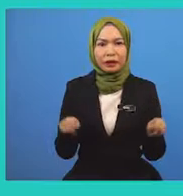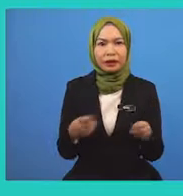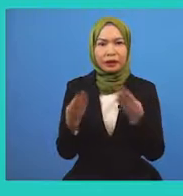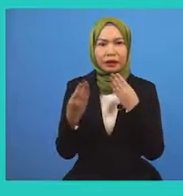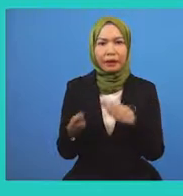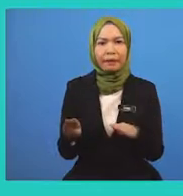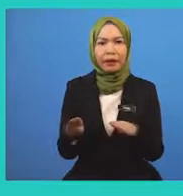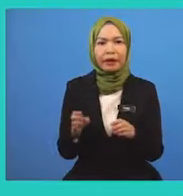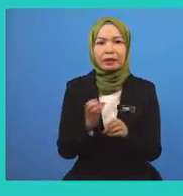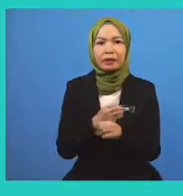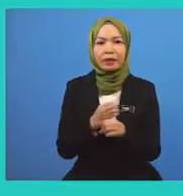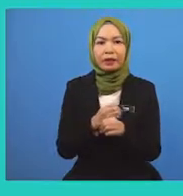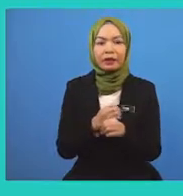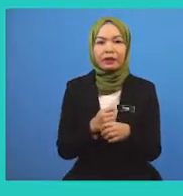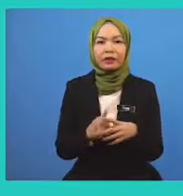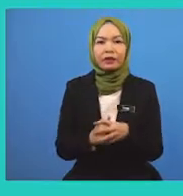terbentuk adalah